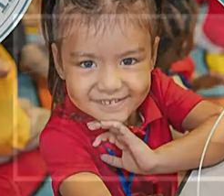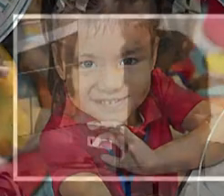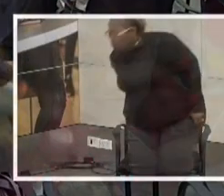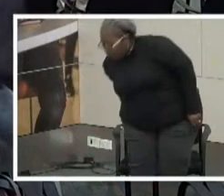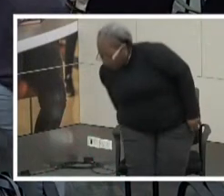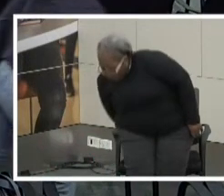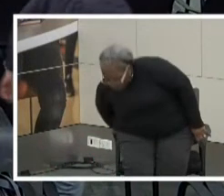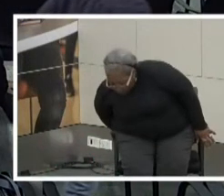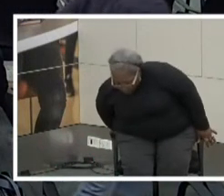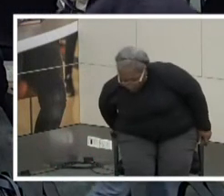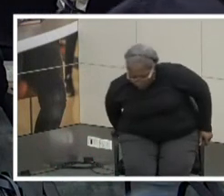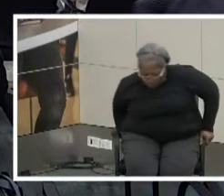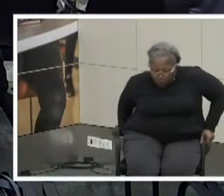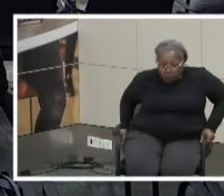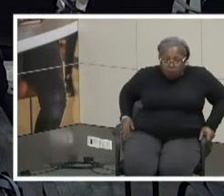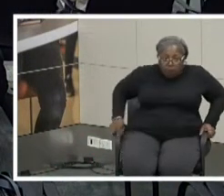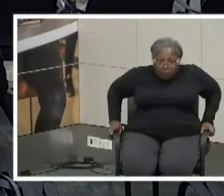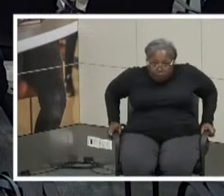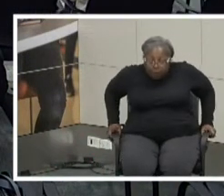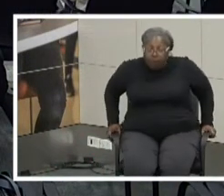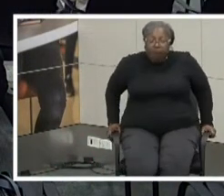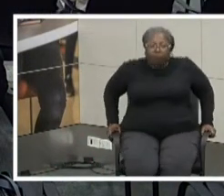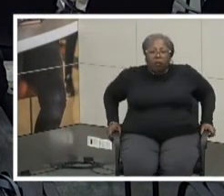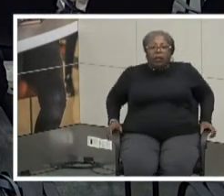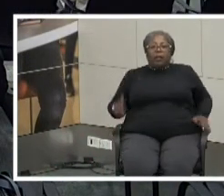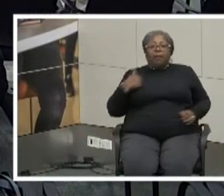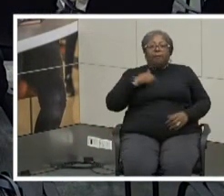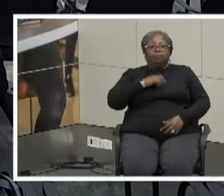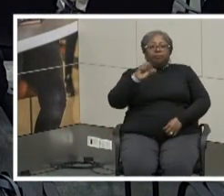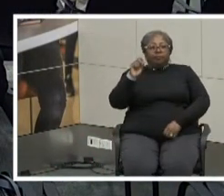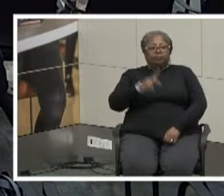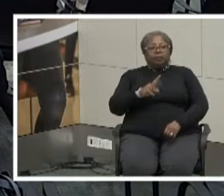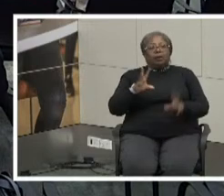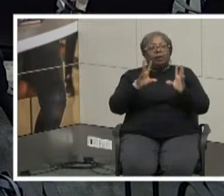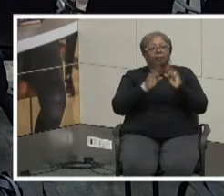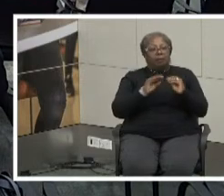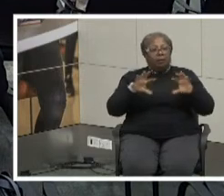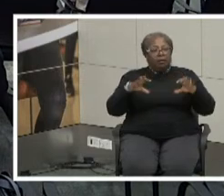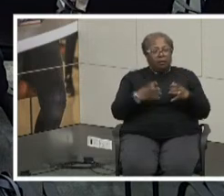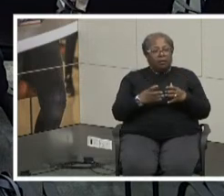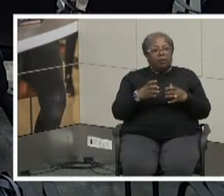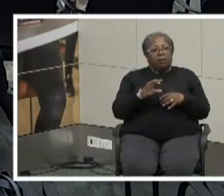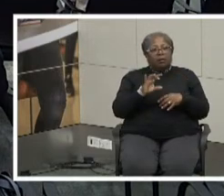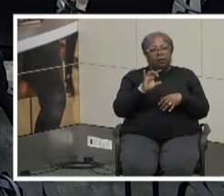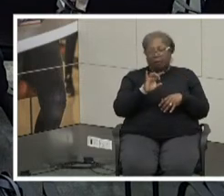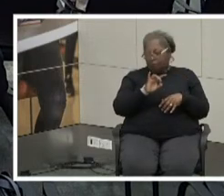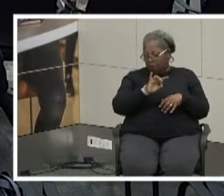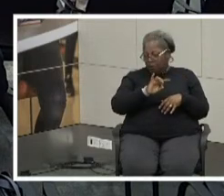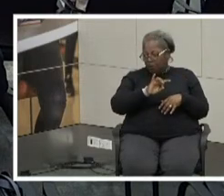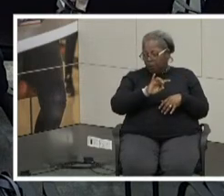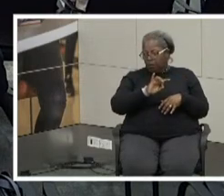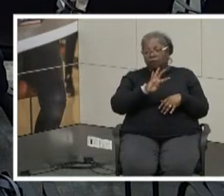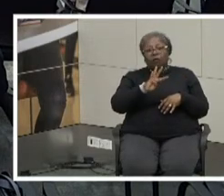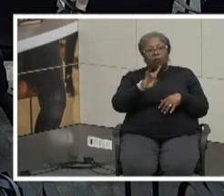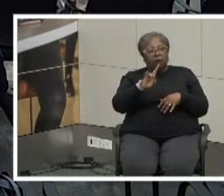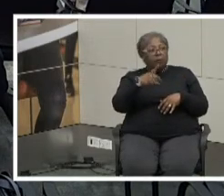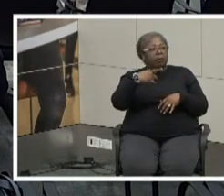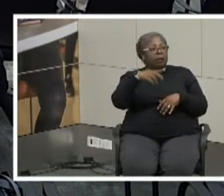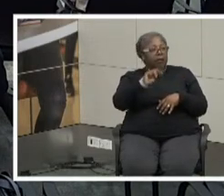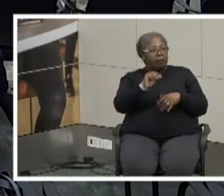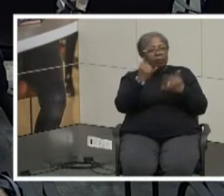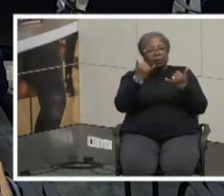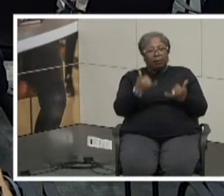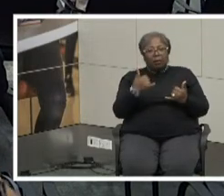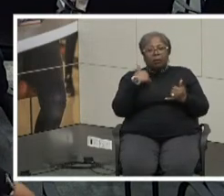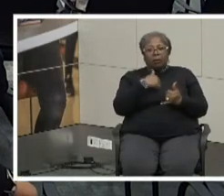okay we're back uh the meeting is reconvened at 8:41 p.m. we are now ready to hear